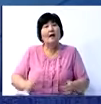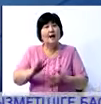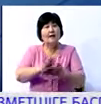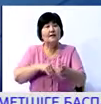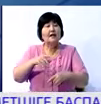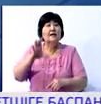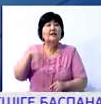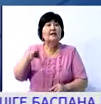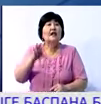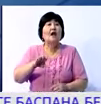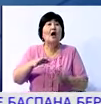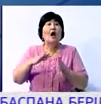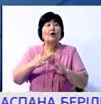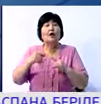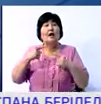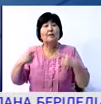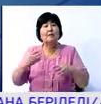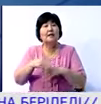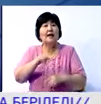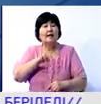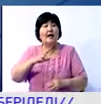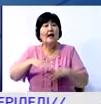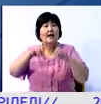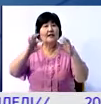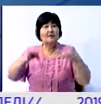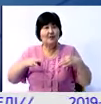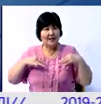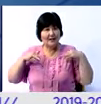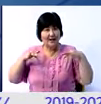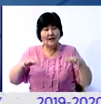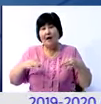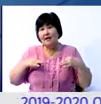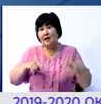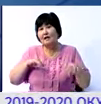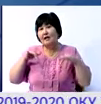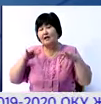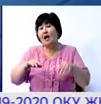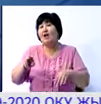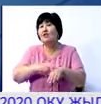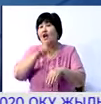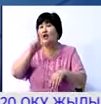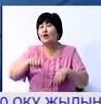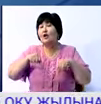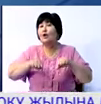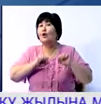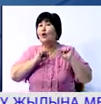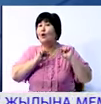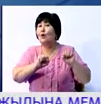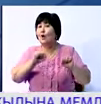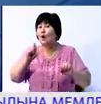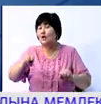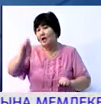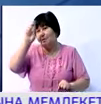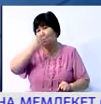Жалғастырамыз. Сырдария ауданында бірқатар сала қызметкерлерінің кәсіби мерекесі аталып өтті. Салтанатты шарада дәрігерлер, құқық қорғаушылар және